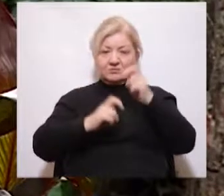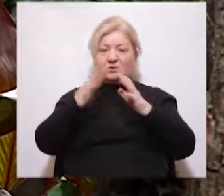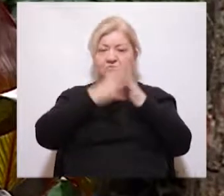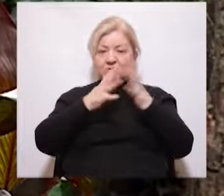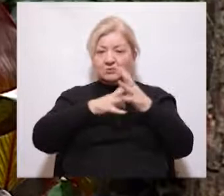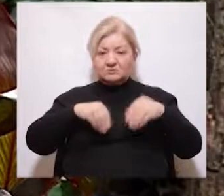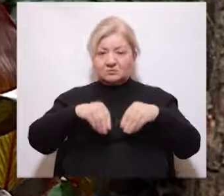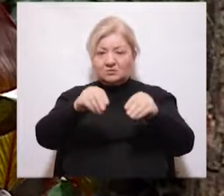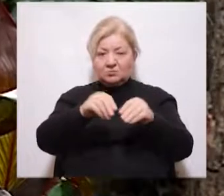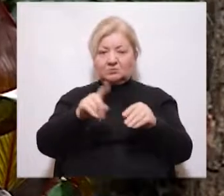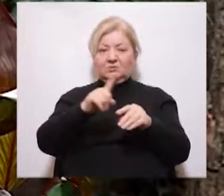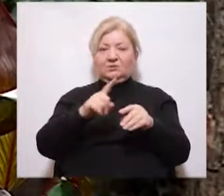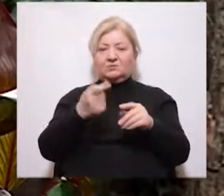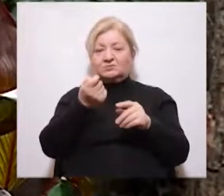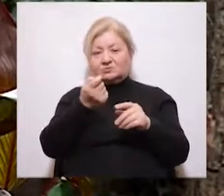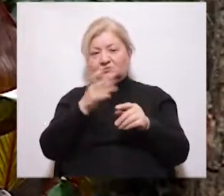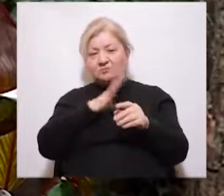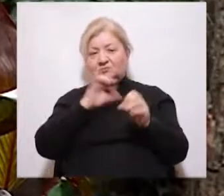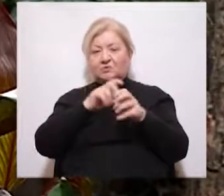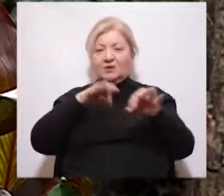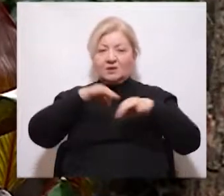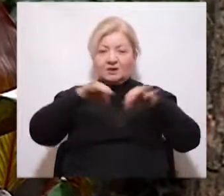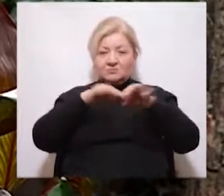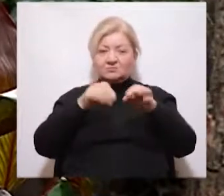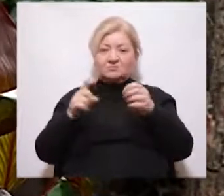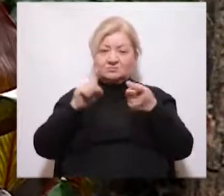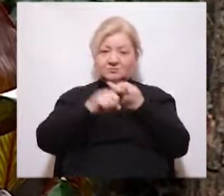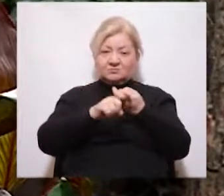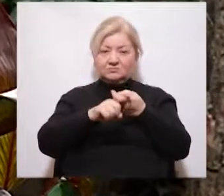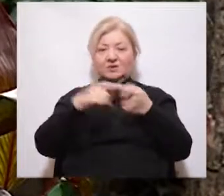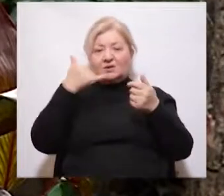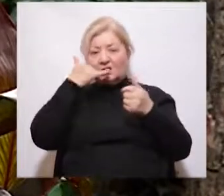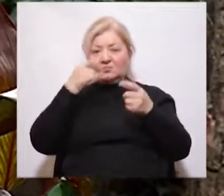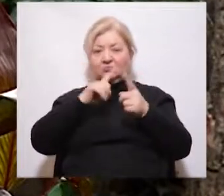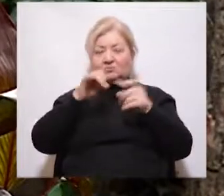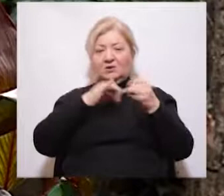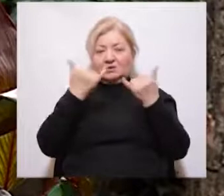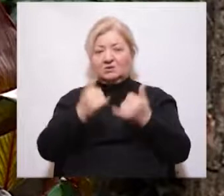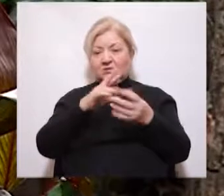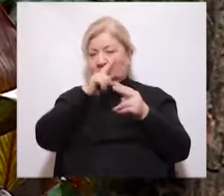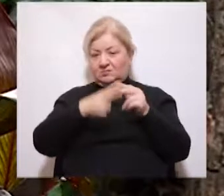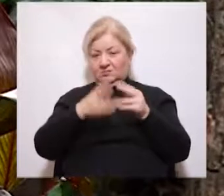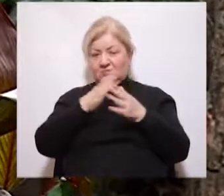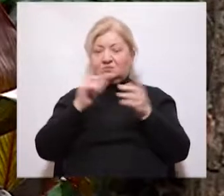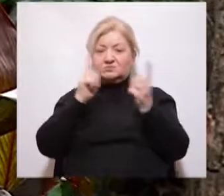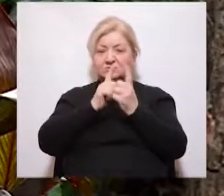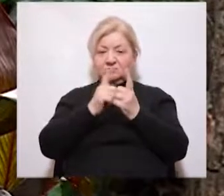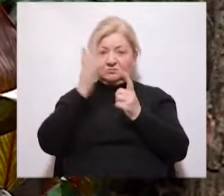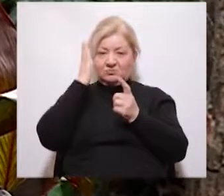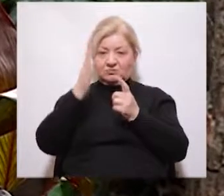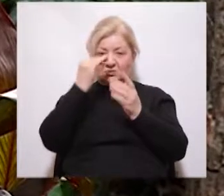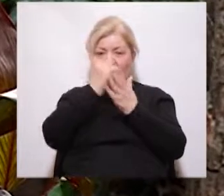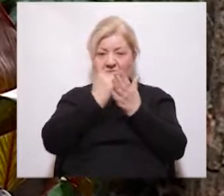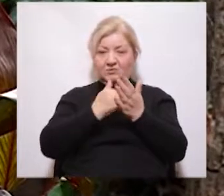მრეწველობაზე, ვისაუბრეთ სოფლის მეურნეობაზე, მცირე დოზით შევეხეთ ტრანსპორტსა და კავშირგაბმულობასაც. დღეისათვის სულ ეს იყო, შევხვდებით